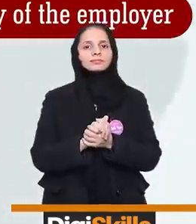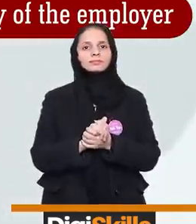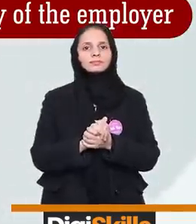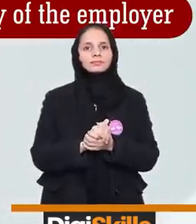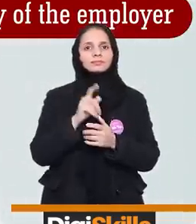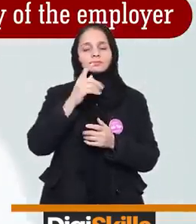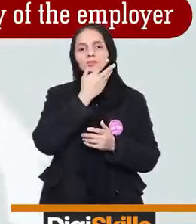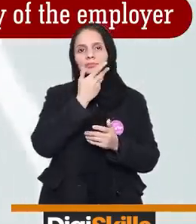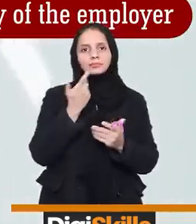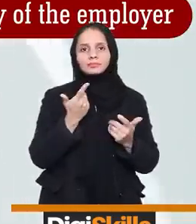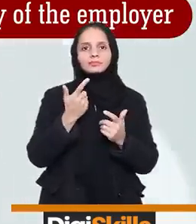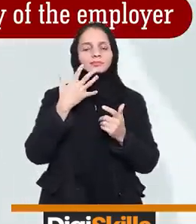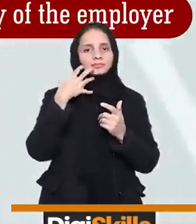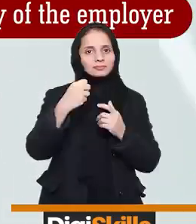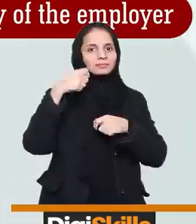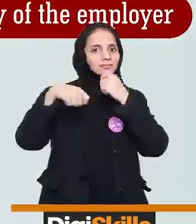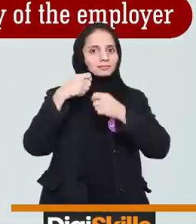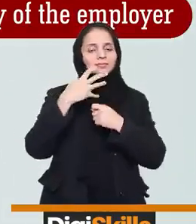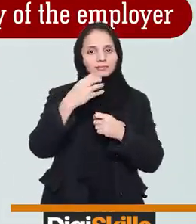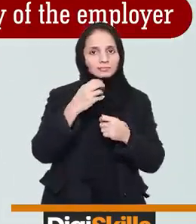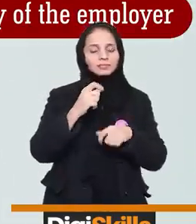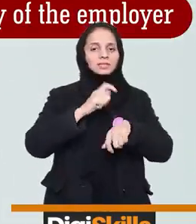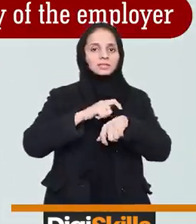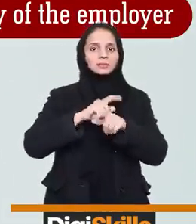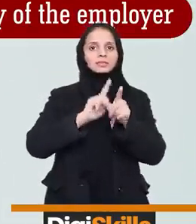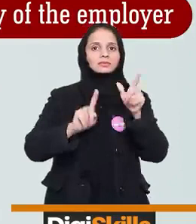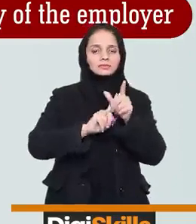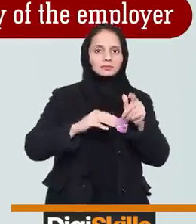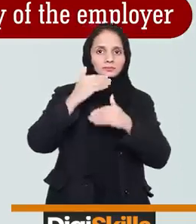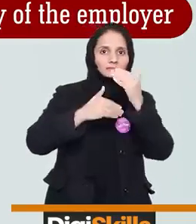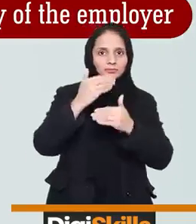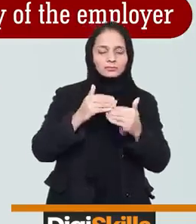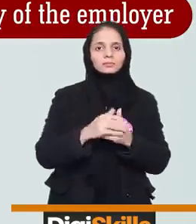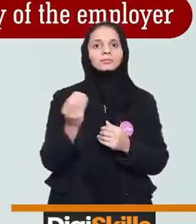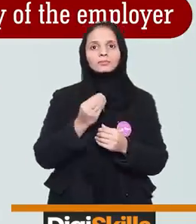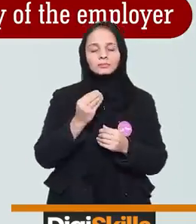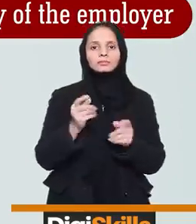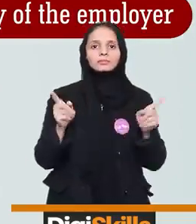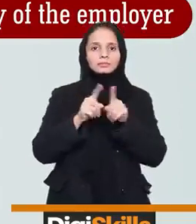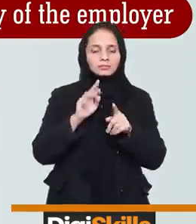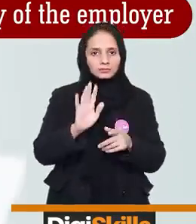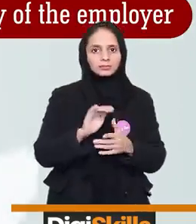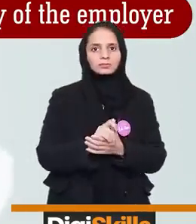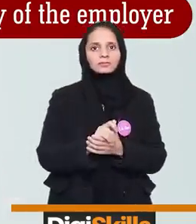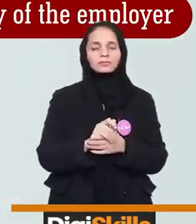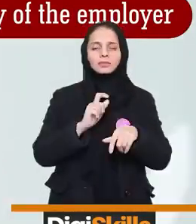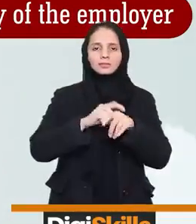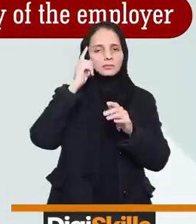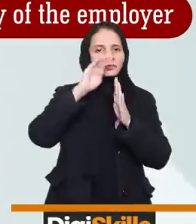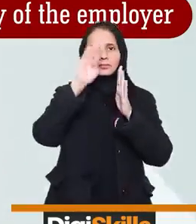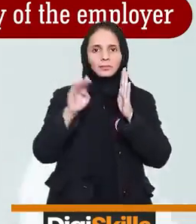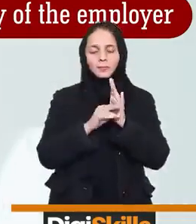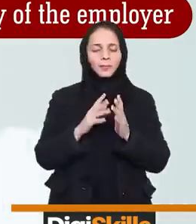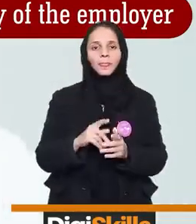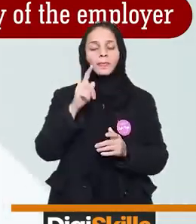کہ بائی دا وے ایکسپیرئنس اوور ایئرز آف ٹائم تجربے کے ساتھ آئے گی، اوور نائٹ نہیں آئے